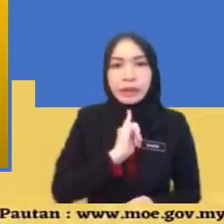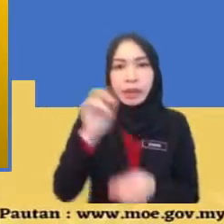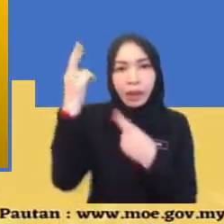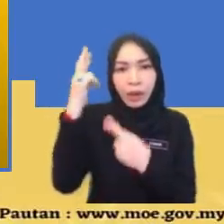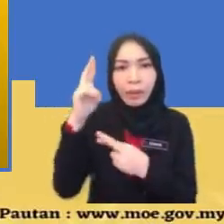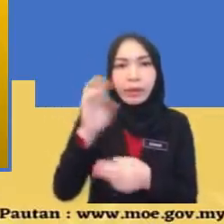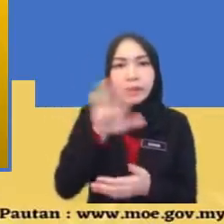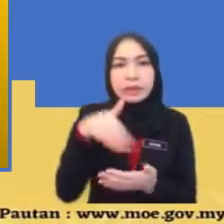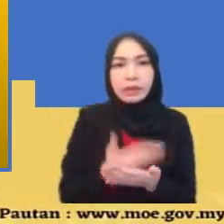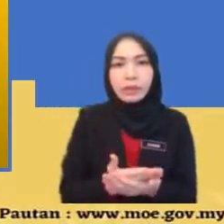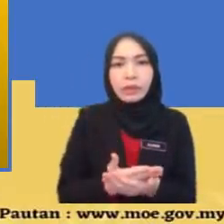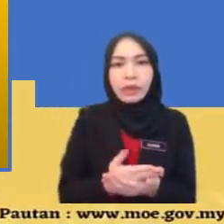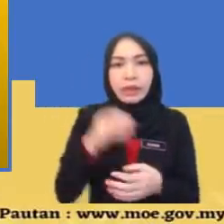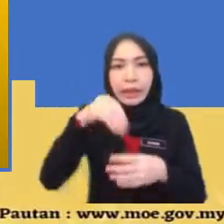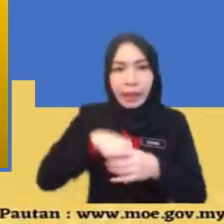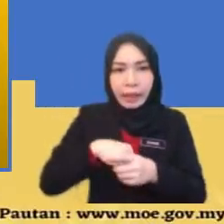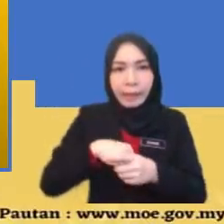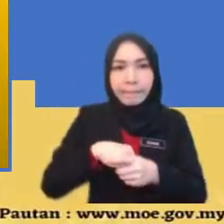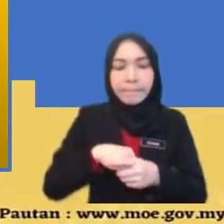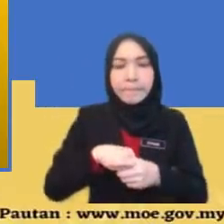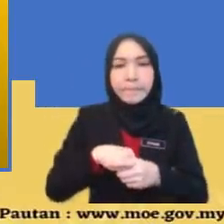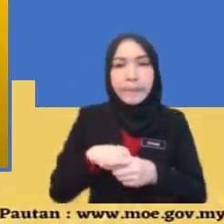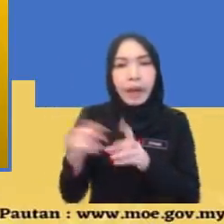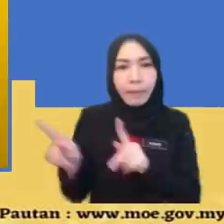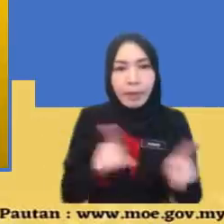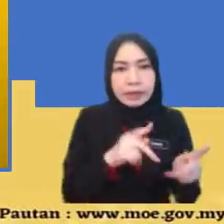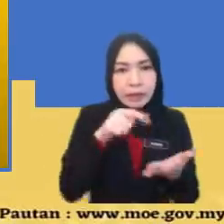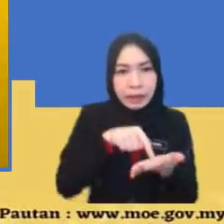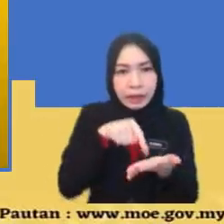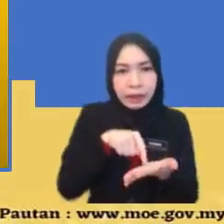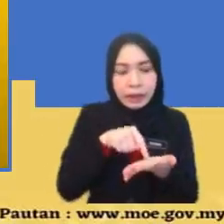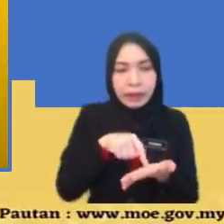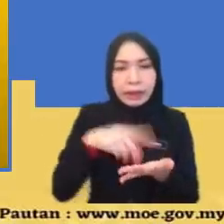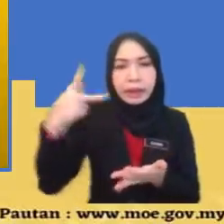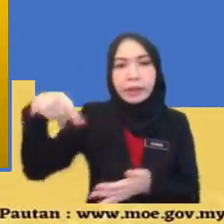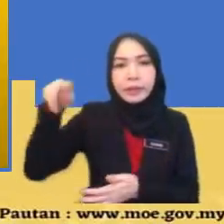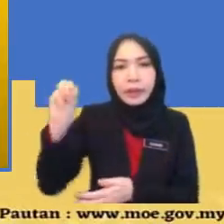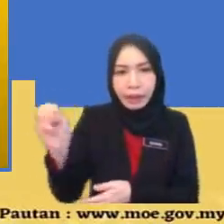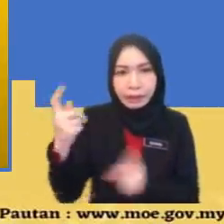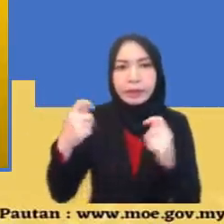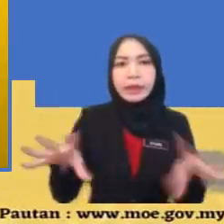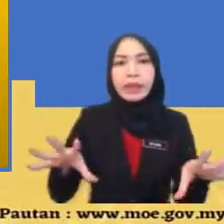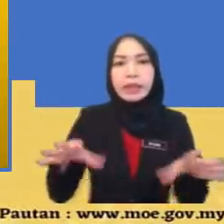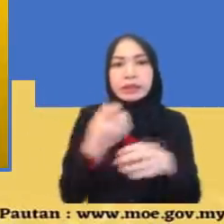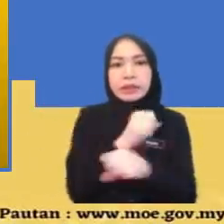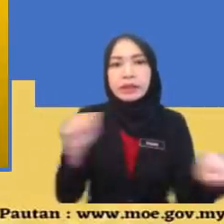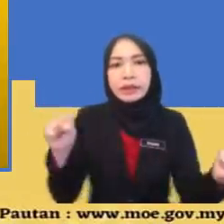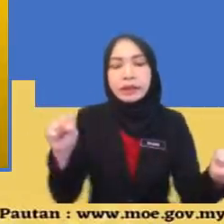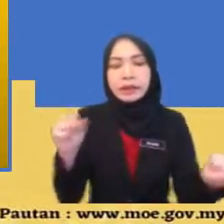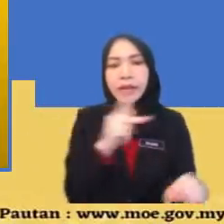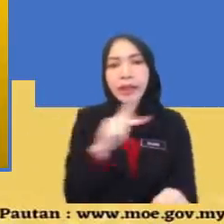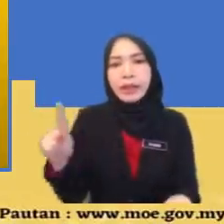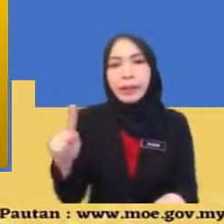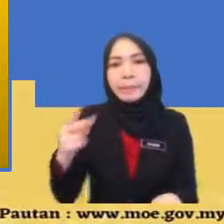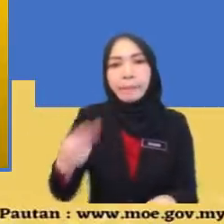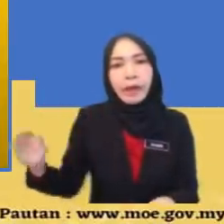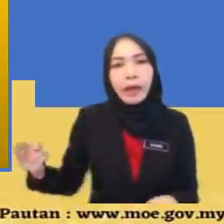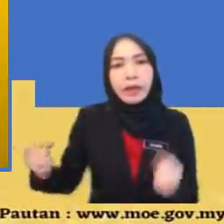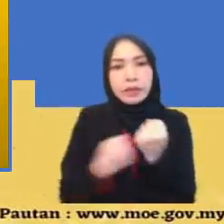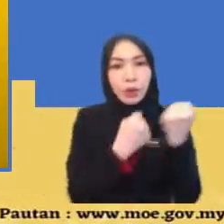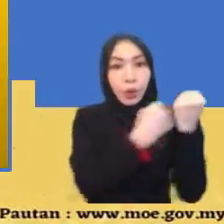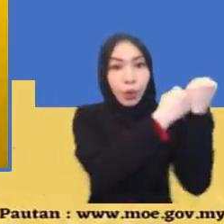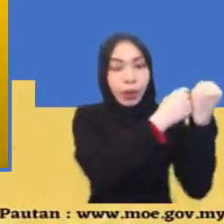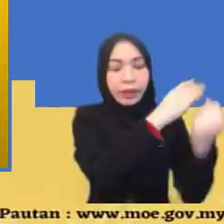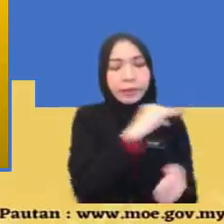Dalam strategi perkas suku ini juga cpm telah menyediakan bahan sokongan pengukuhan dan pengayaan yang